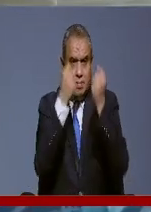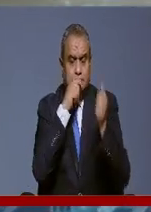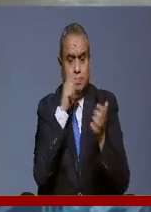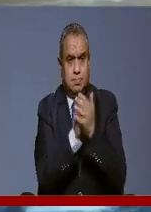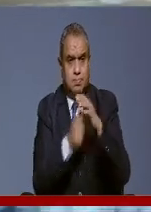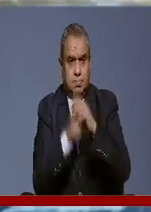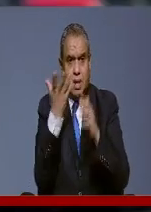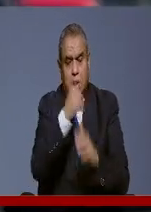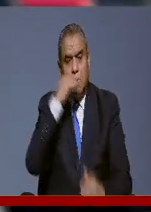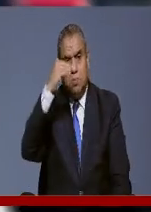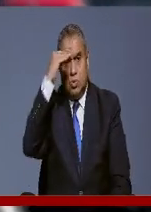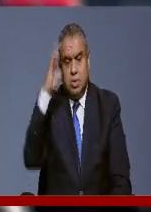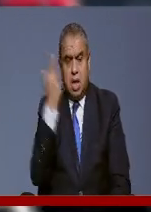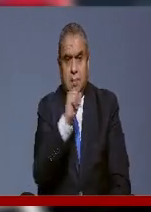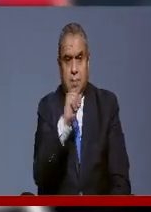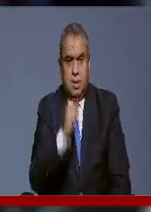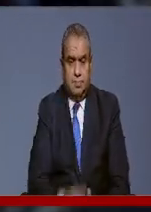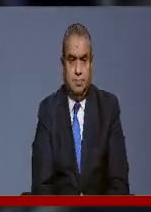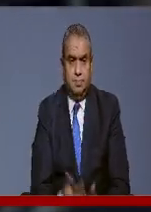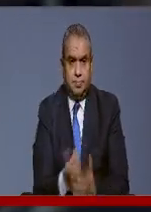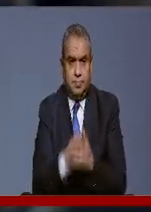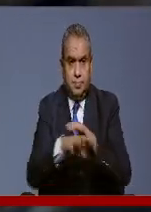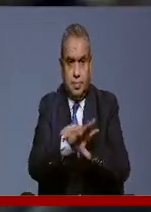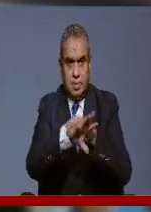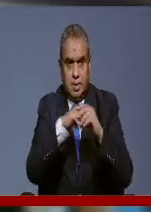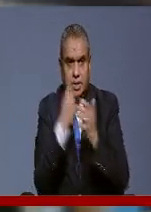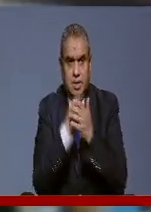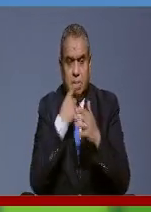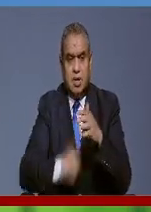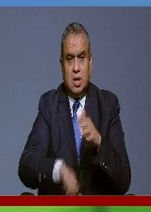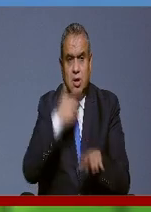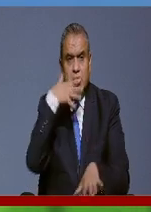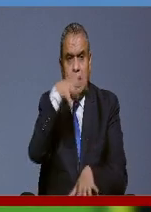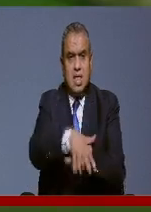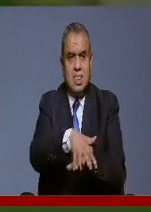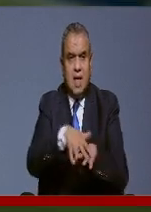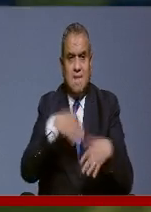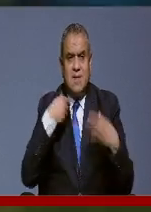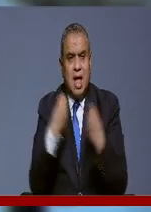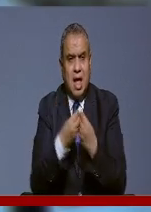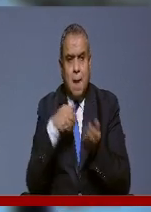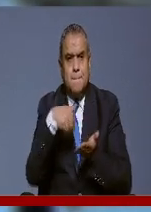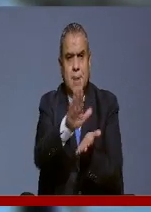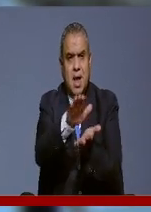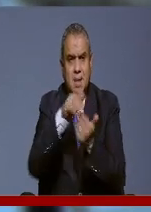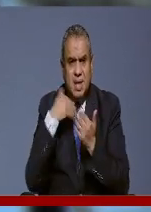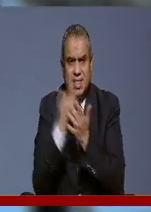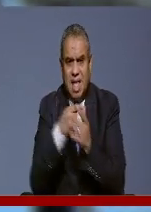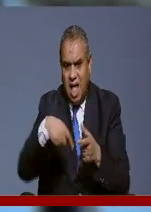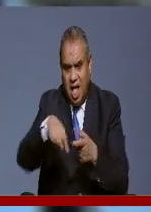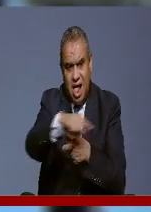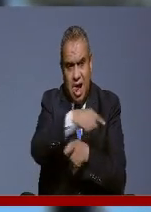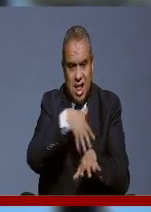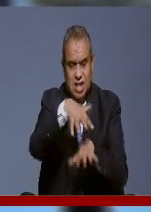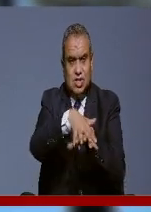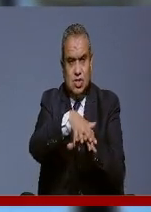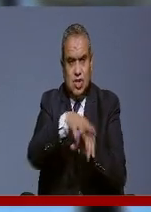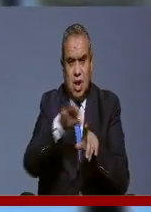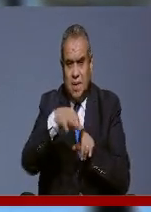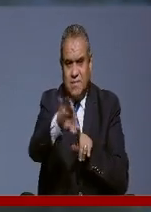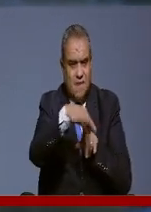وفي المستقبل اتشق شريان حياه يسهل حركه البضائع ويعمر مناطق جديده تكون